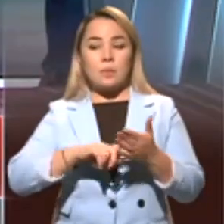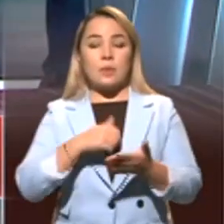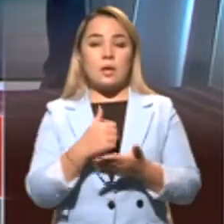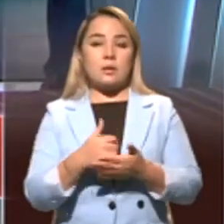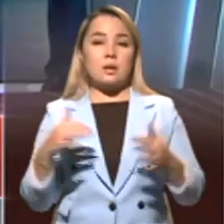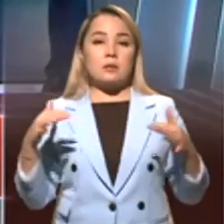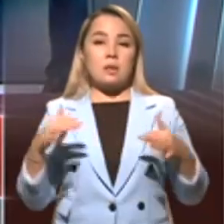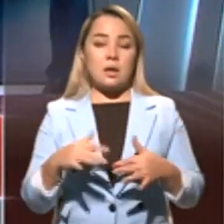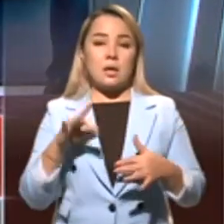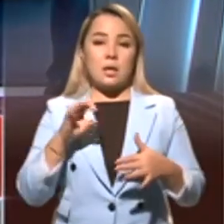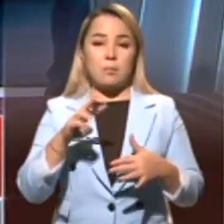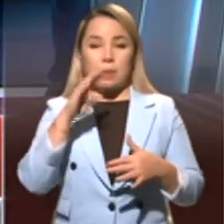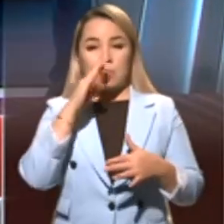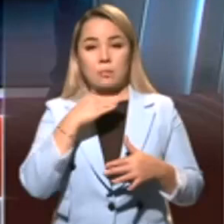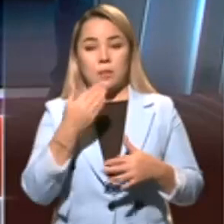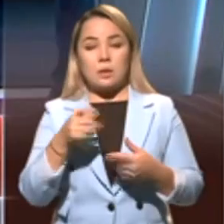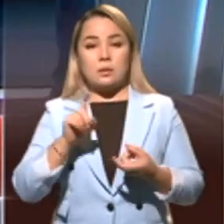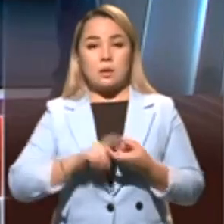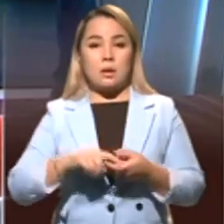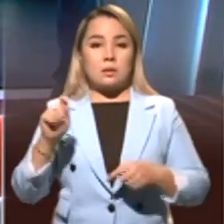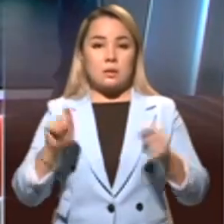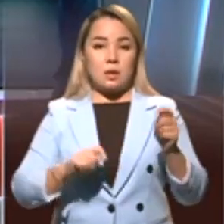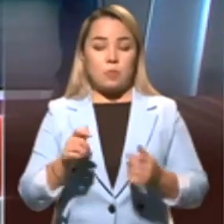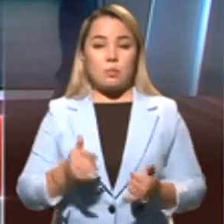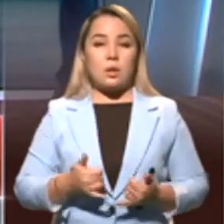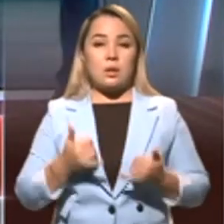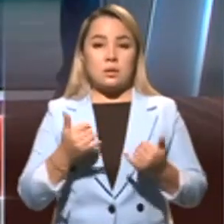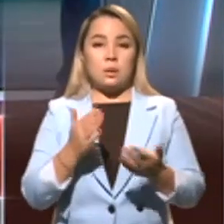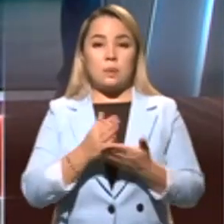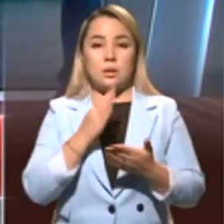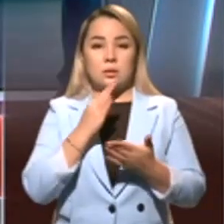келуі, Рим папасының келуі үлкен мәртебе беріп тұр.